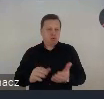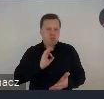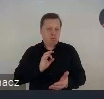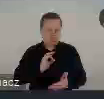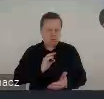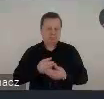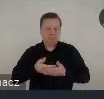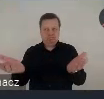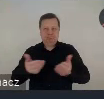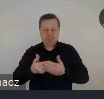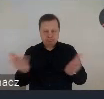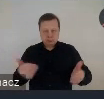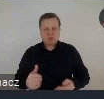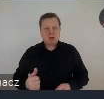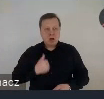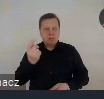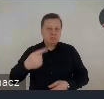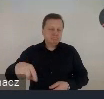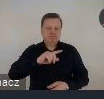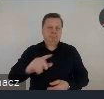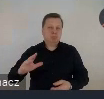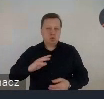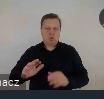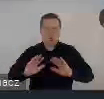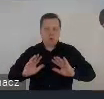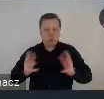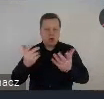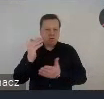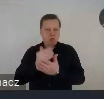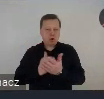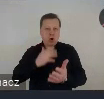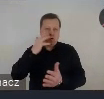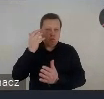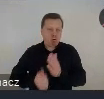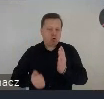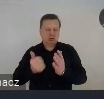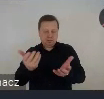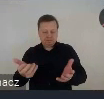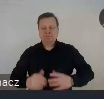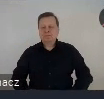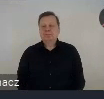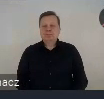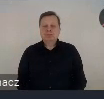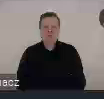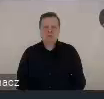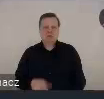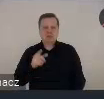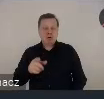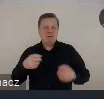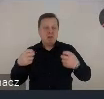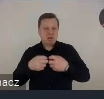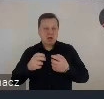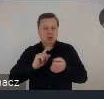żeby organizacjom było łatwiej z tych programów korzystać. I te webinaria